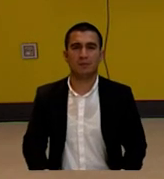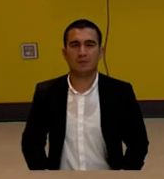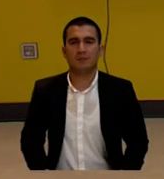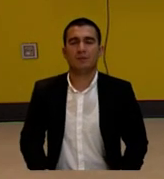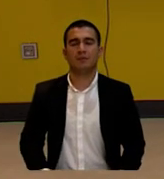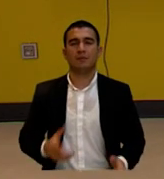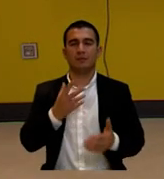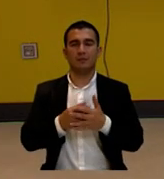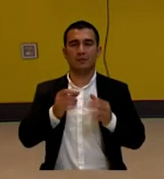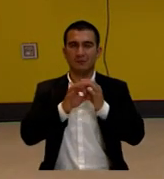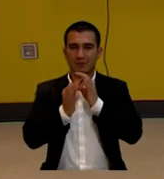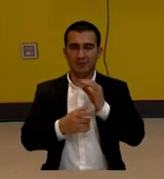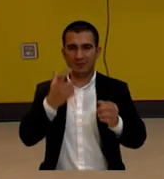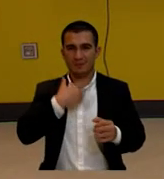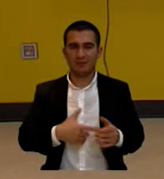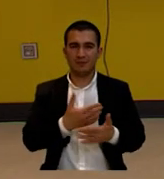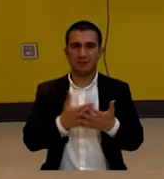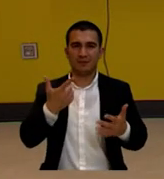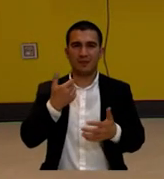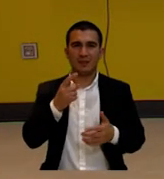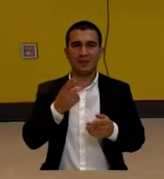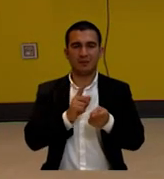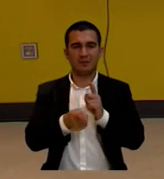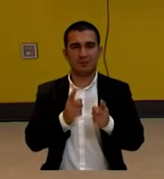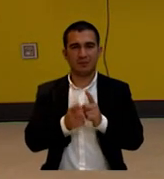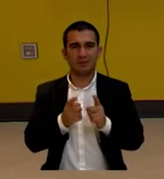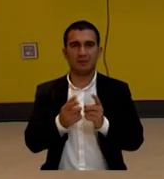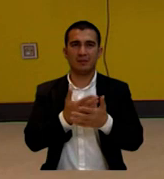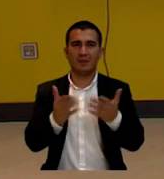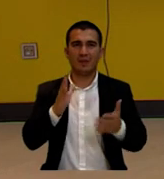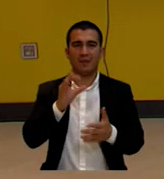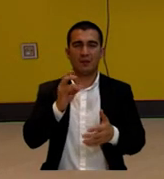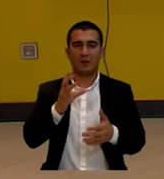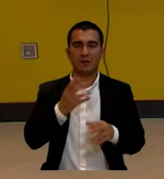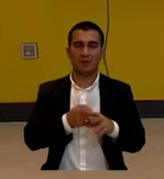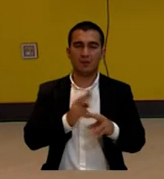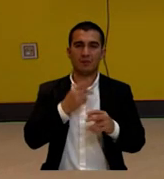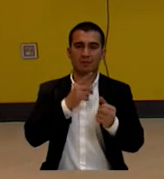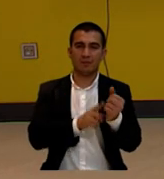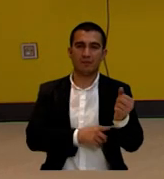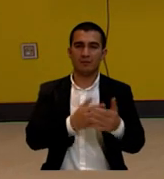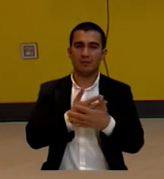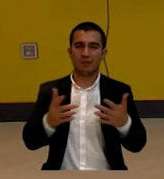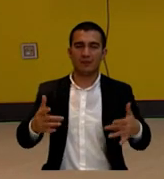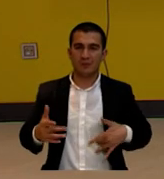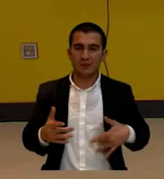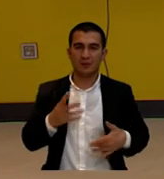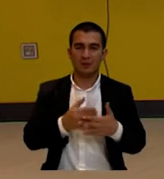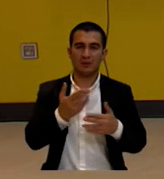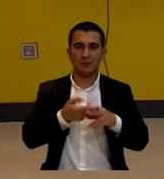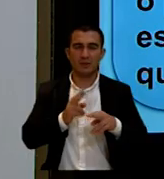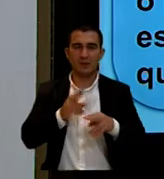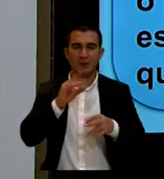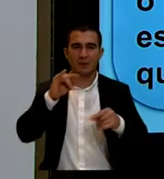Tanadagi organ va to'qimalarda gaz almashinuvidan hosil bo'lgan venos qon jigar orqali kovak